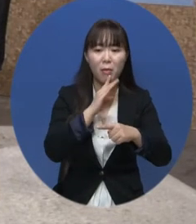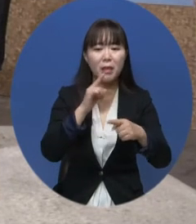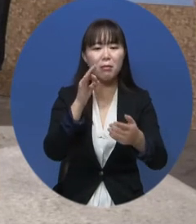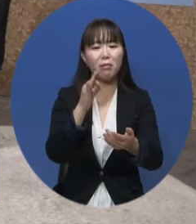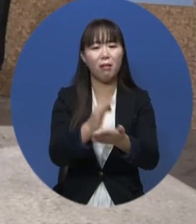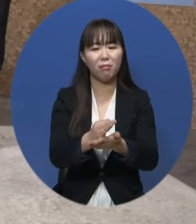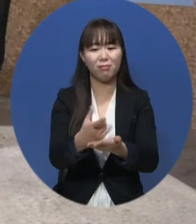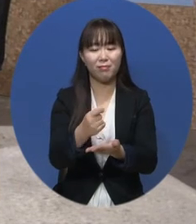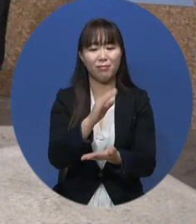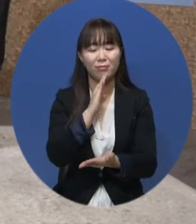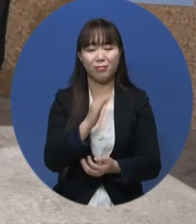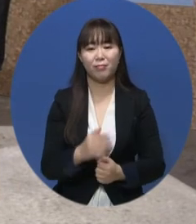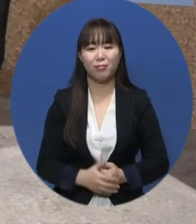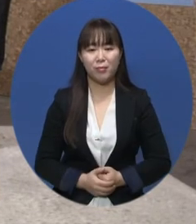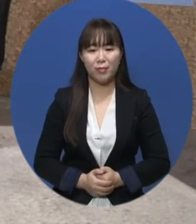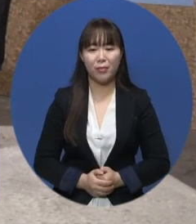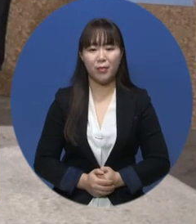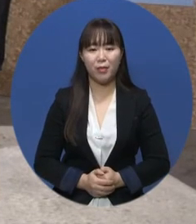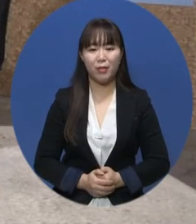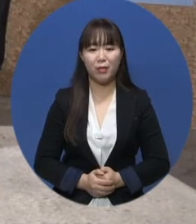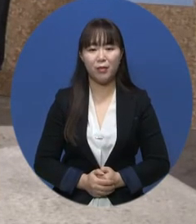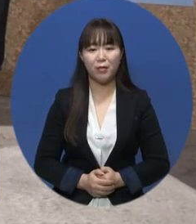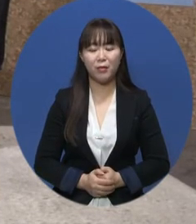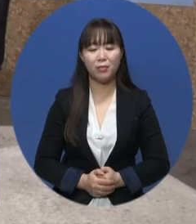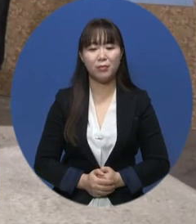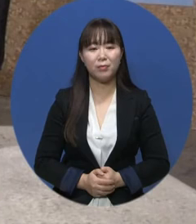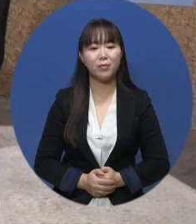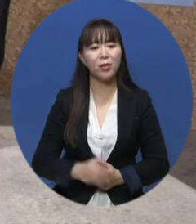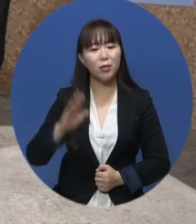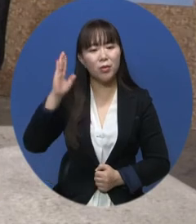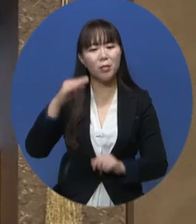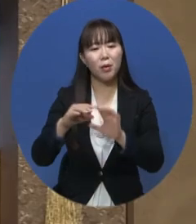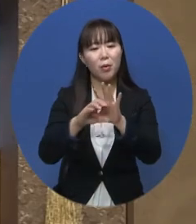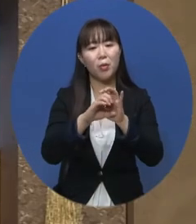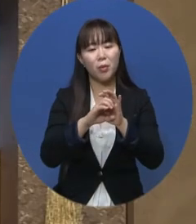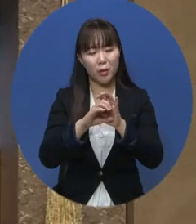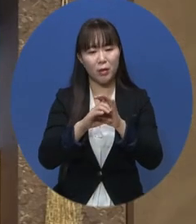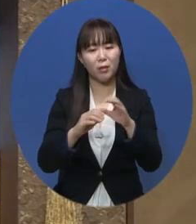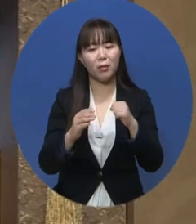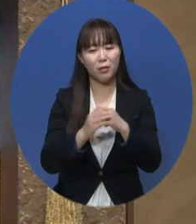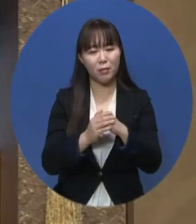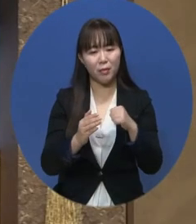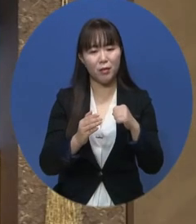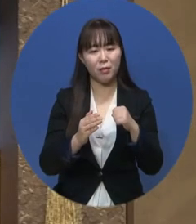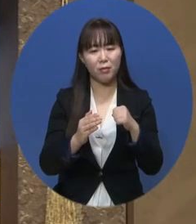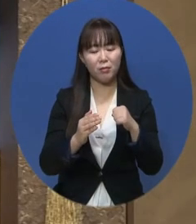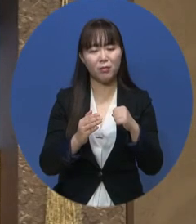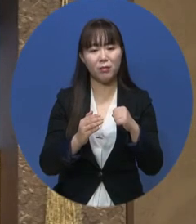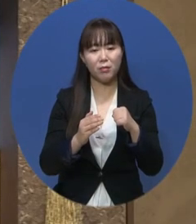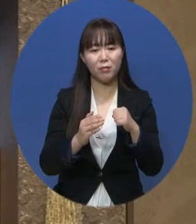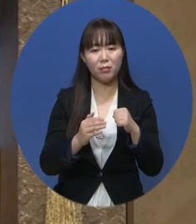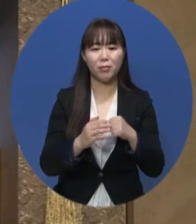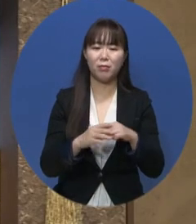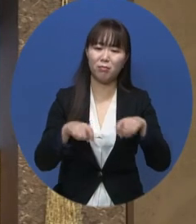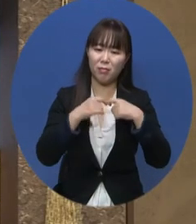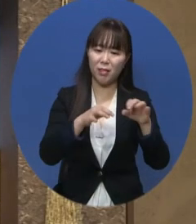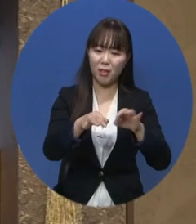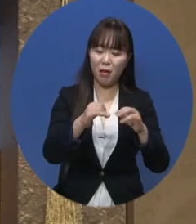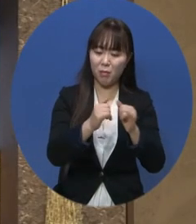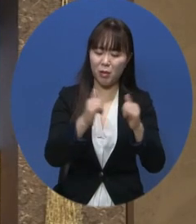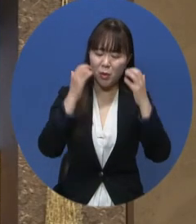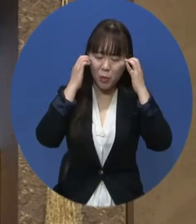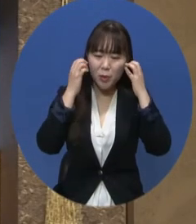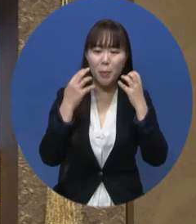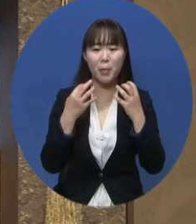저렴해졌네요. 네네. 그래서 갑자기 요즘 아마 코로나 전국에 또 네. 뭐 자영업자들이